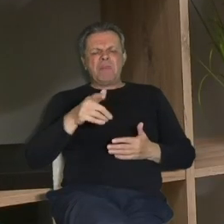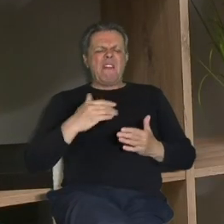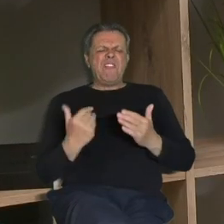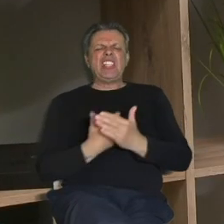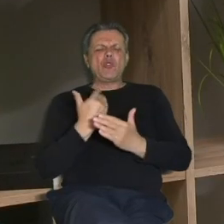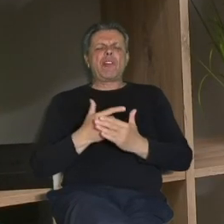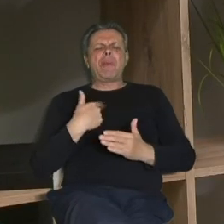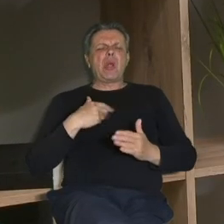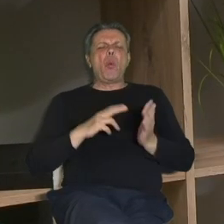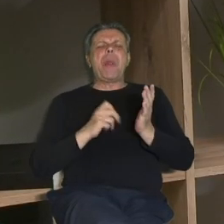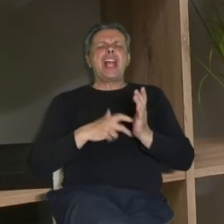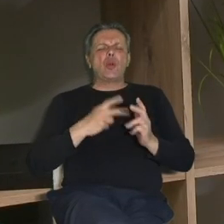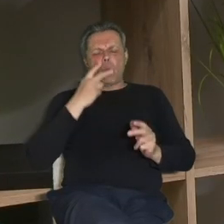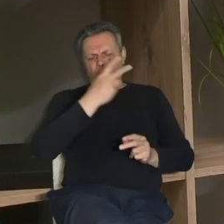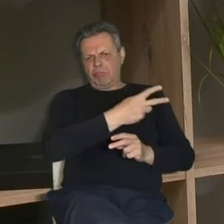načinu gledanja na život.